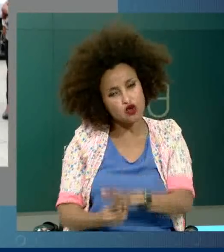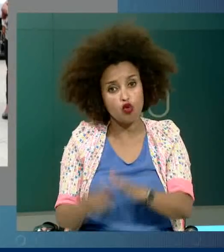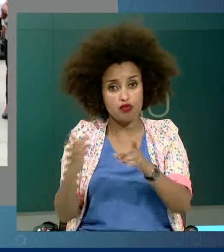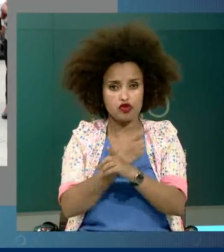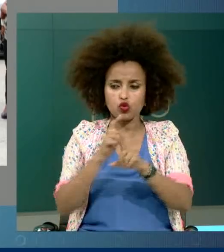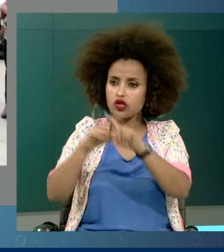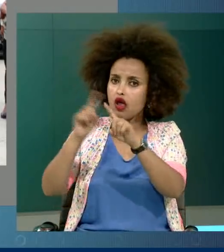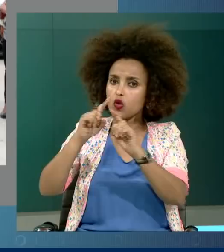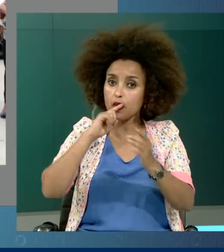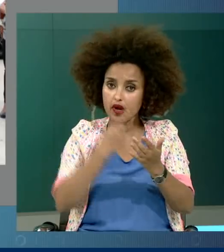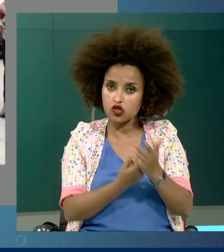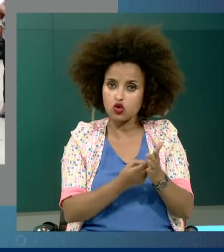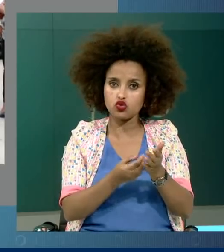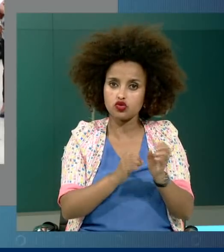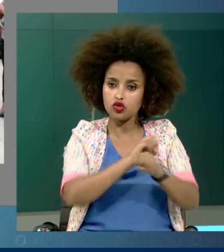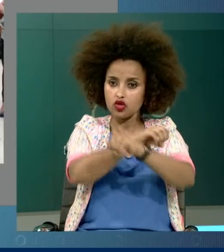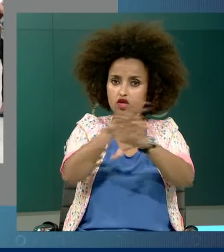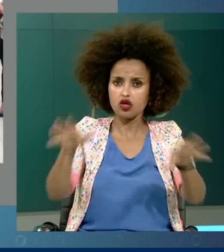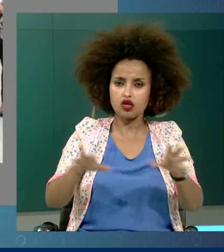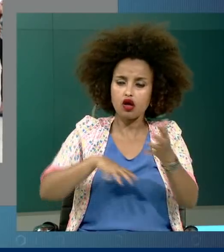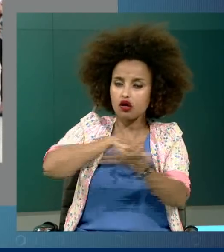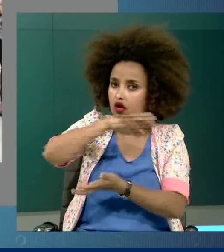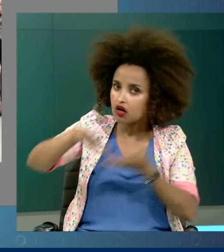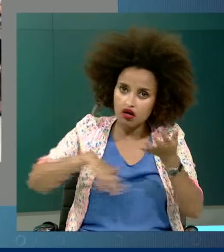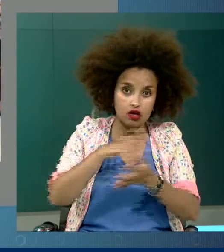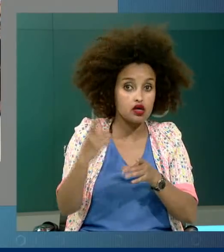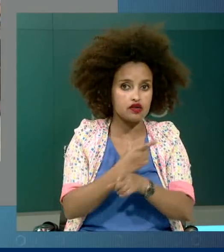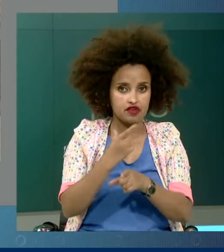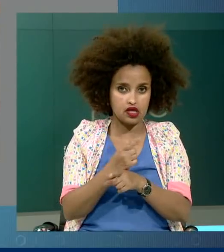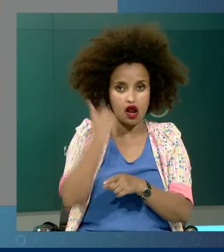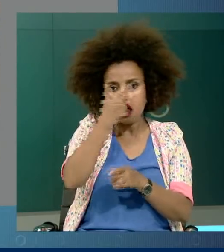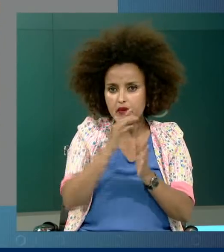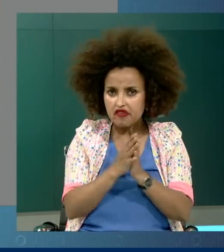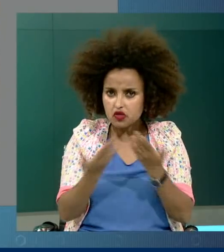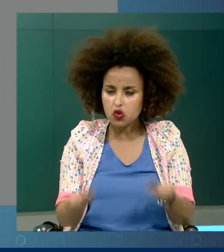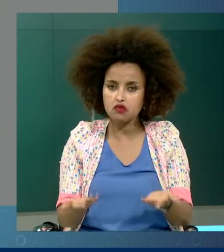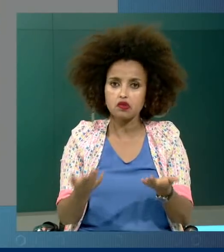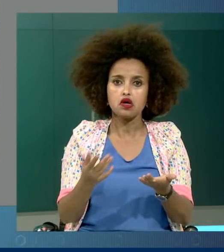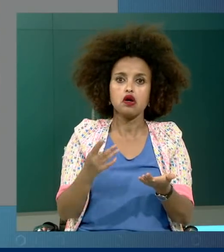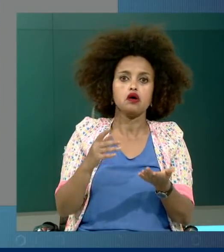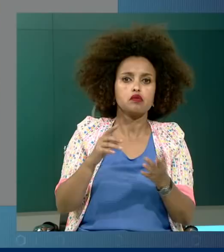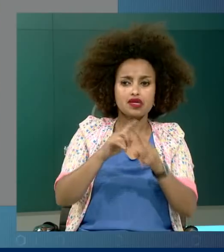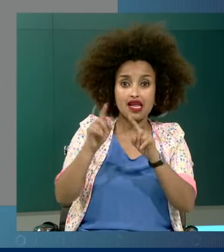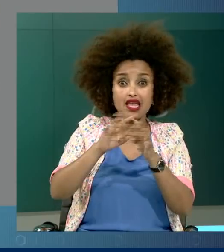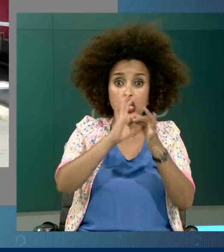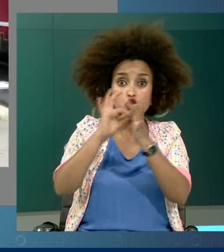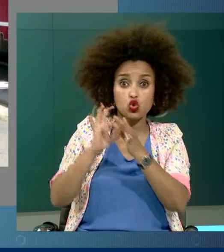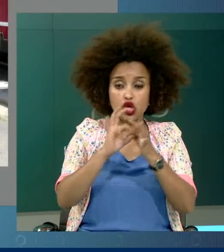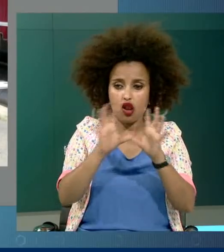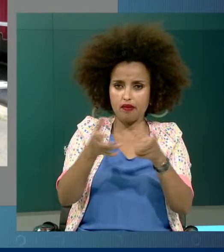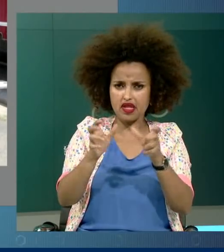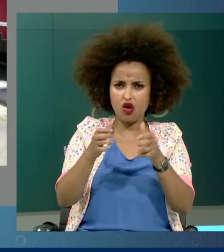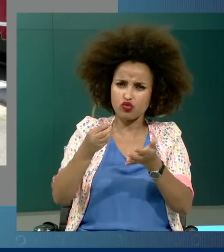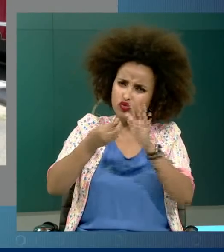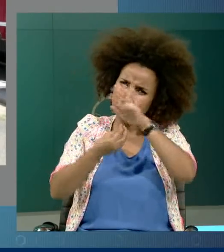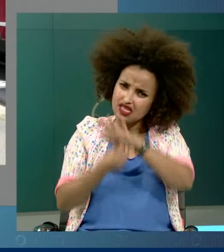የተለያዩ መረጃዎች ተለቀው ብዙ መተራመሶች ውስጥ ገብተን እንደነበር እናስታውሳለን። በፌስቡኩ፣ በመሴንጀሩ፣ በቴሌግራሙ በተለይ የሶሻል ሚዲያው ተጽዕኖ በጣም ከፍተኛ